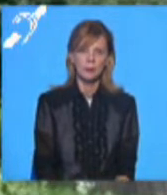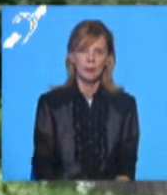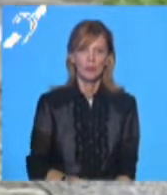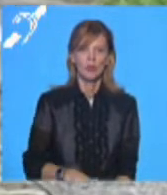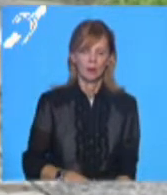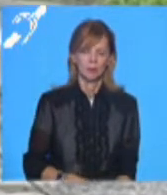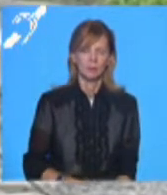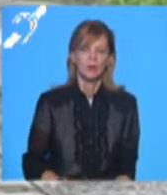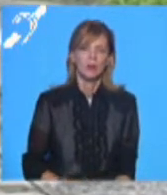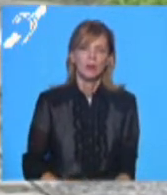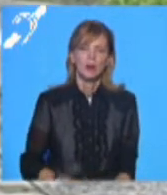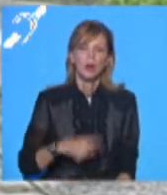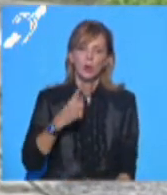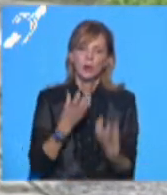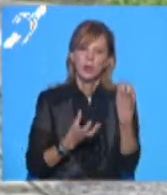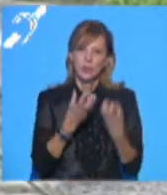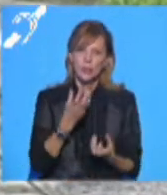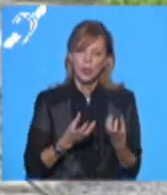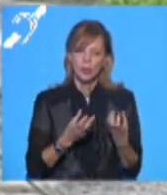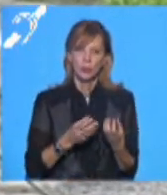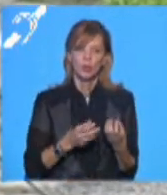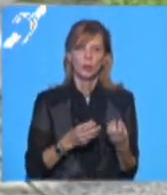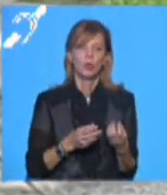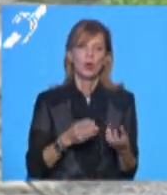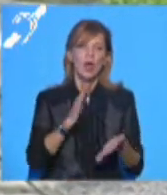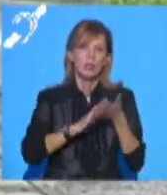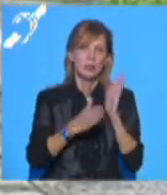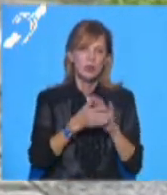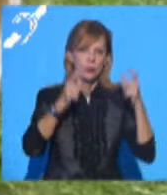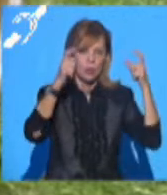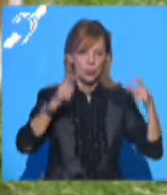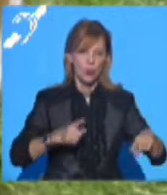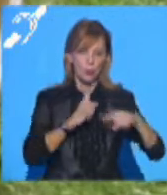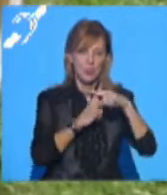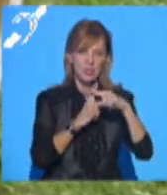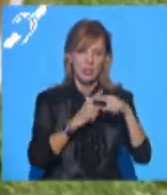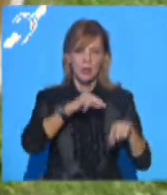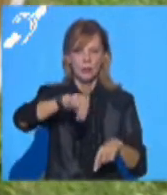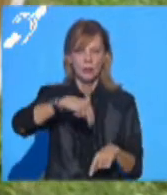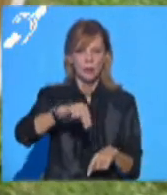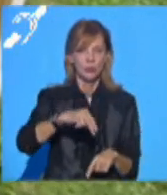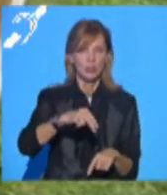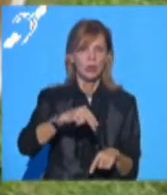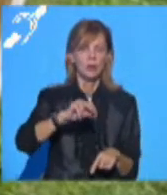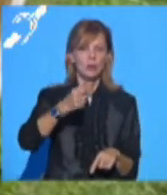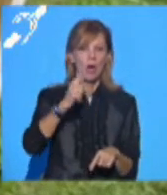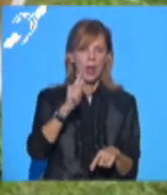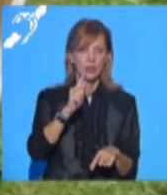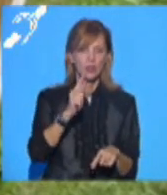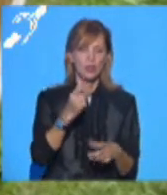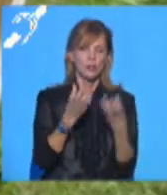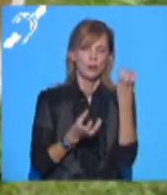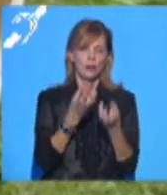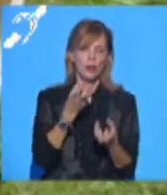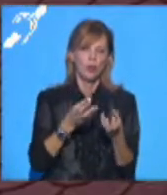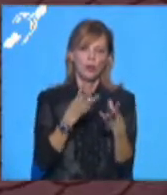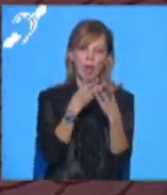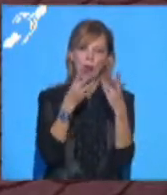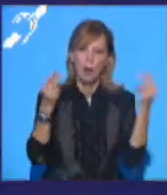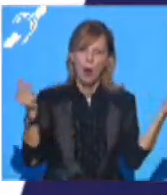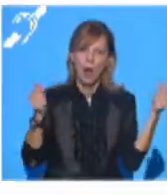Un incendiu puternic a distrus în această dimineață o anexă a unei mănăstiri din județul Argeș. Flăcările au mistuit clădirea de peste 600 de metri